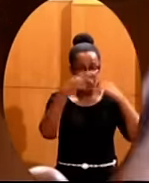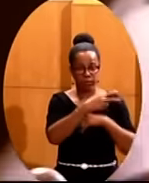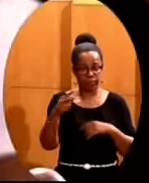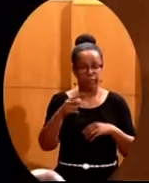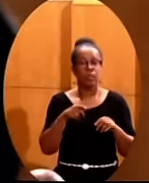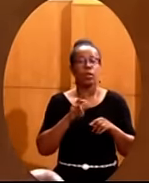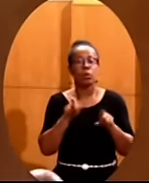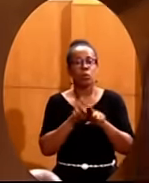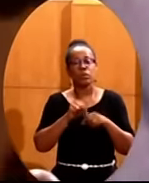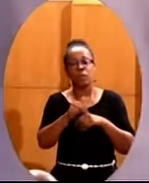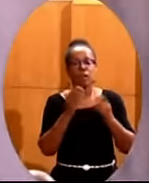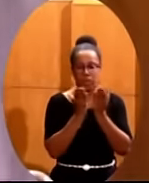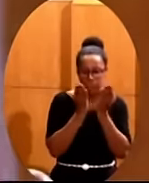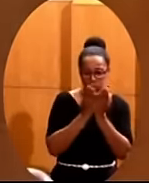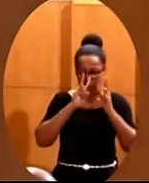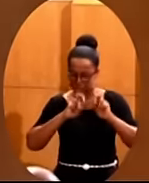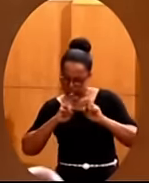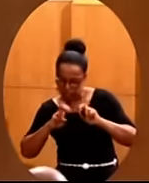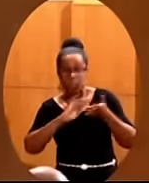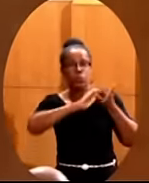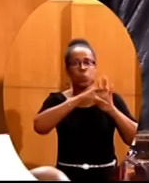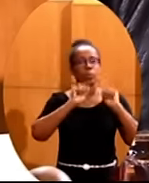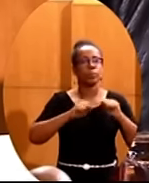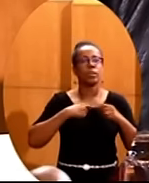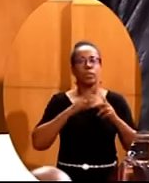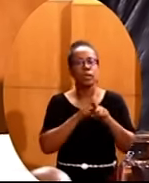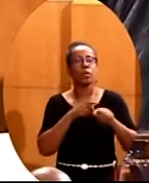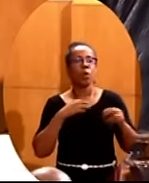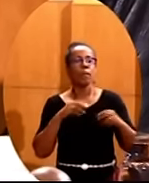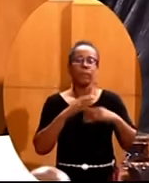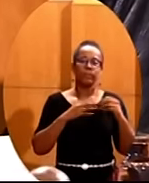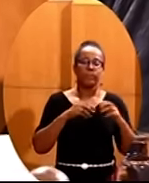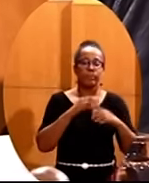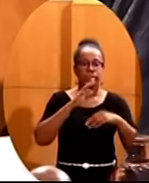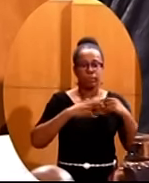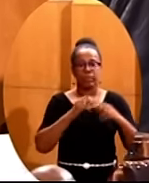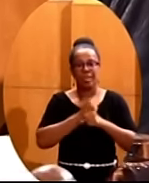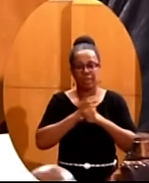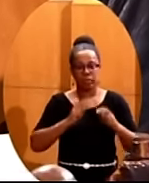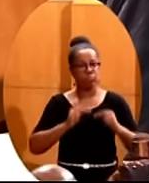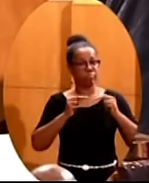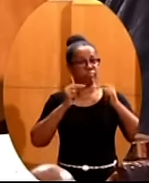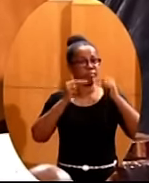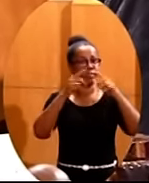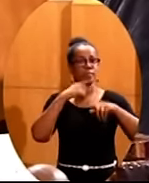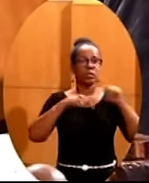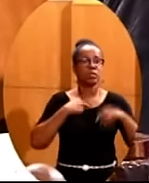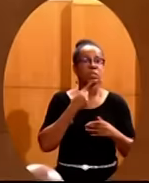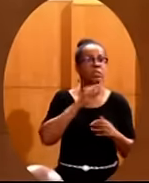il sera étudié avec toutes les possibilités de promotion sans aucune préférence